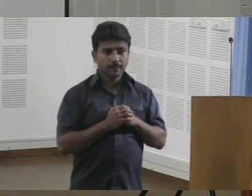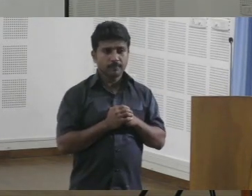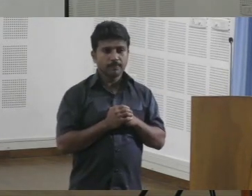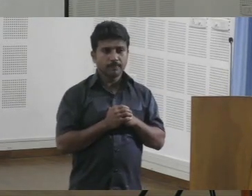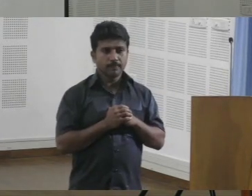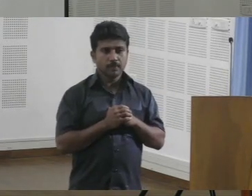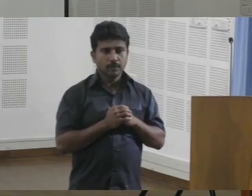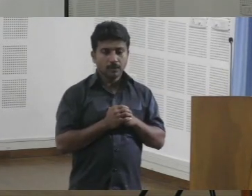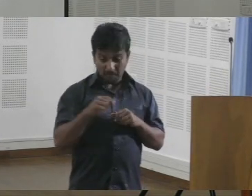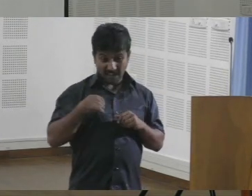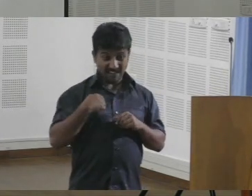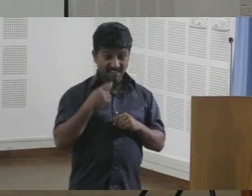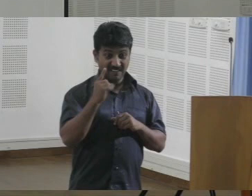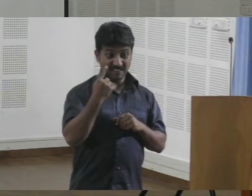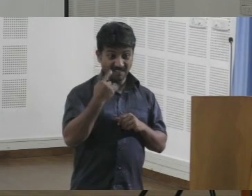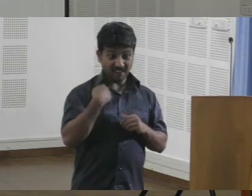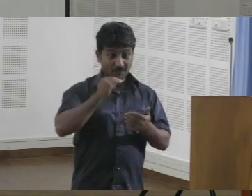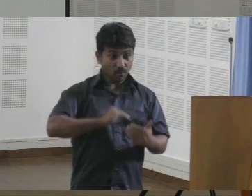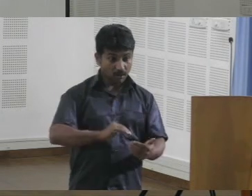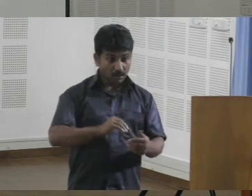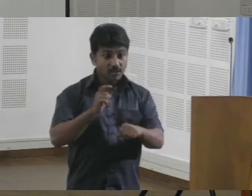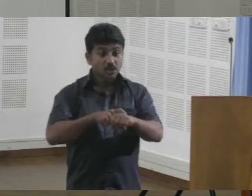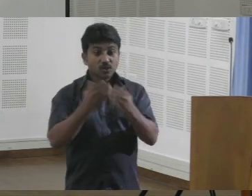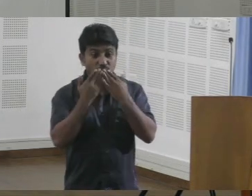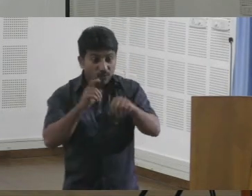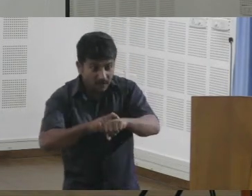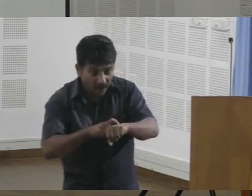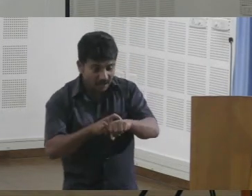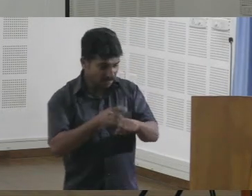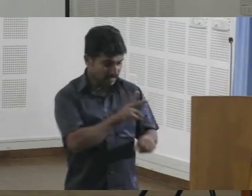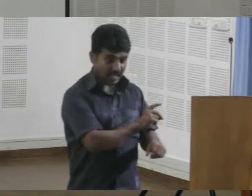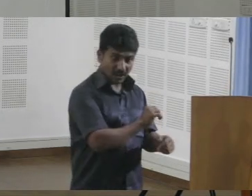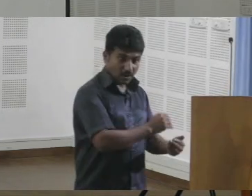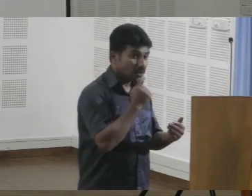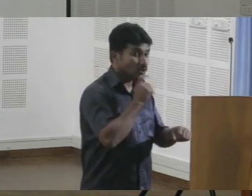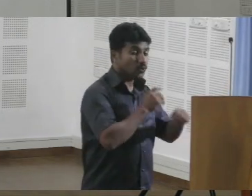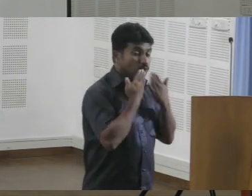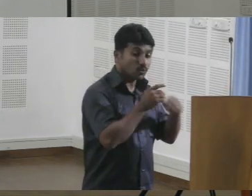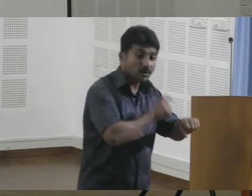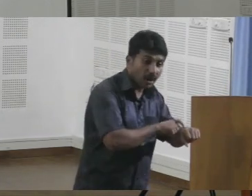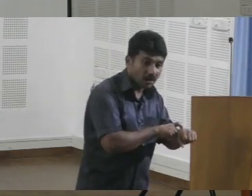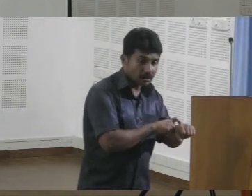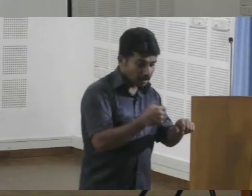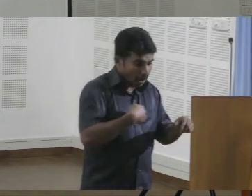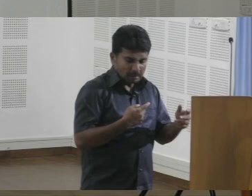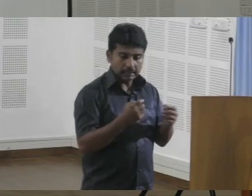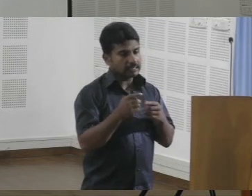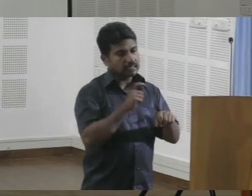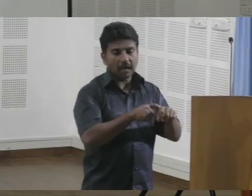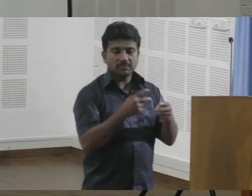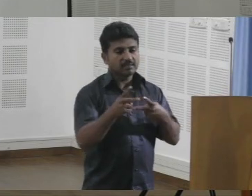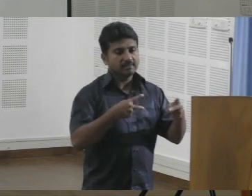പിന്നെ എന്റെ കൂട്ടമാരുടെ ടൈമിങ് ഇവന്റെ ടൈമിങ് വേറെ ആളുമില്ല, വേറെ സപ്പോർട്ട് ഒന്നുമില്ല, ഞാൻ തന്നെയാണ് മാനേജ് ചെയ്യണം. അപ്പൊ ഒത്തിരി